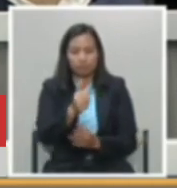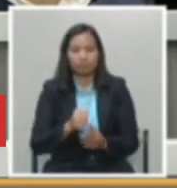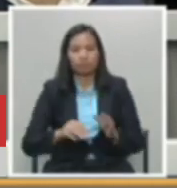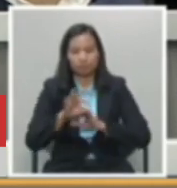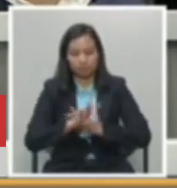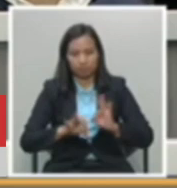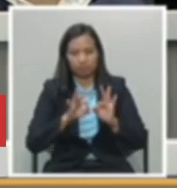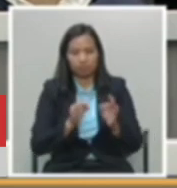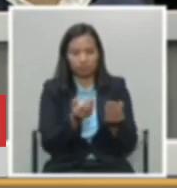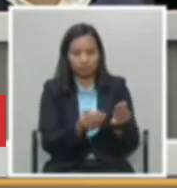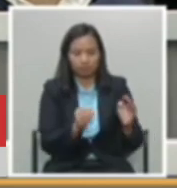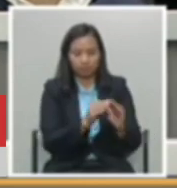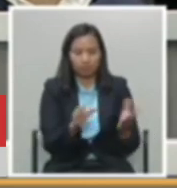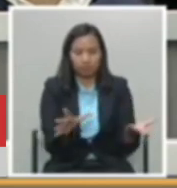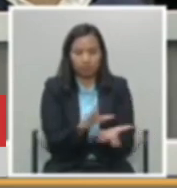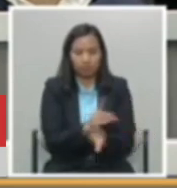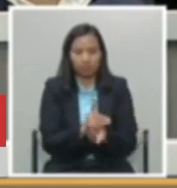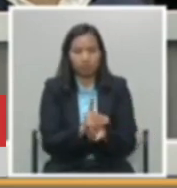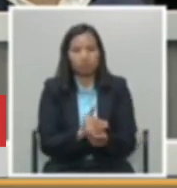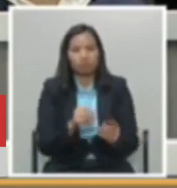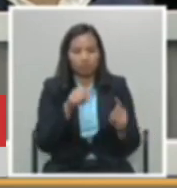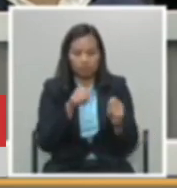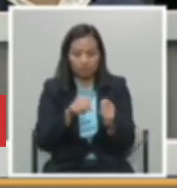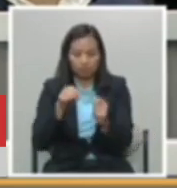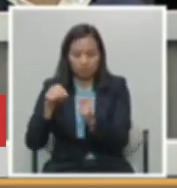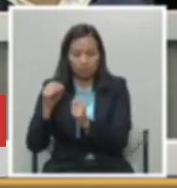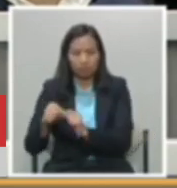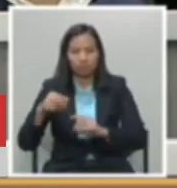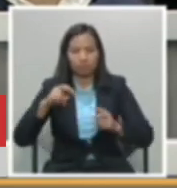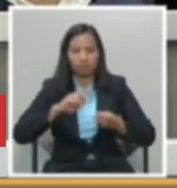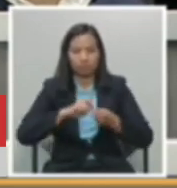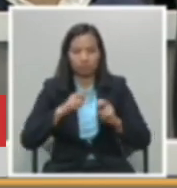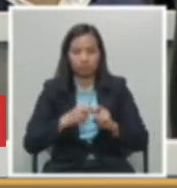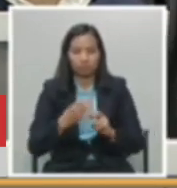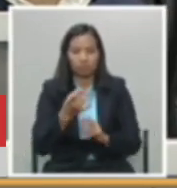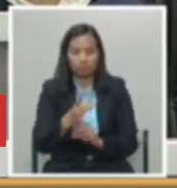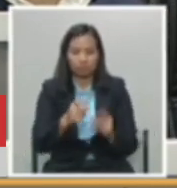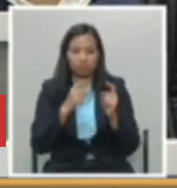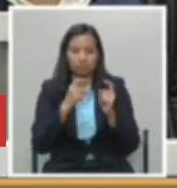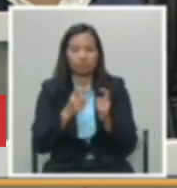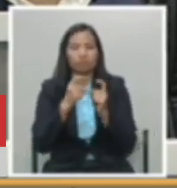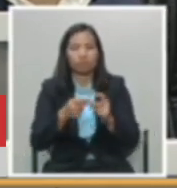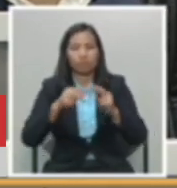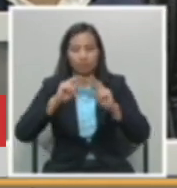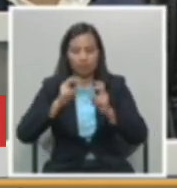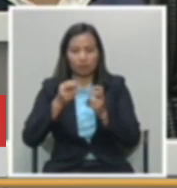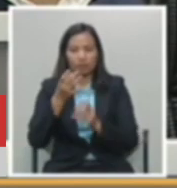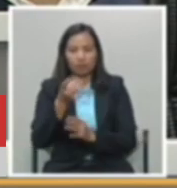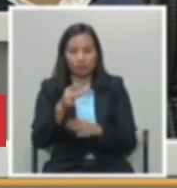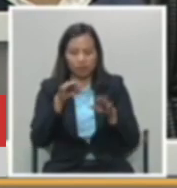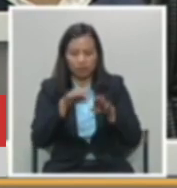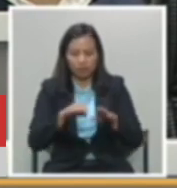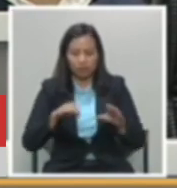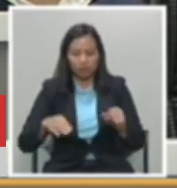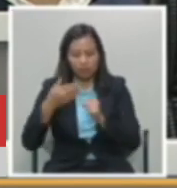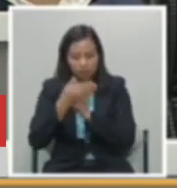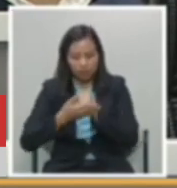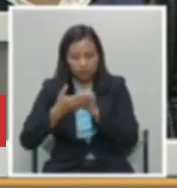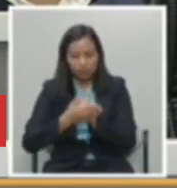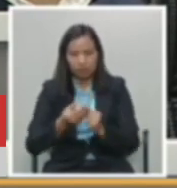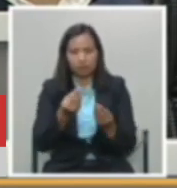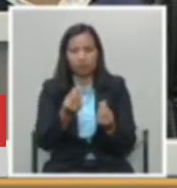รู้ว่าครอบสังคมเขาตำบลเขาเกิดอะไรขึ้นมีความเสี่ยงในเรื่องใดมีเด็กกี่คนที่ติดย